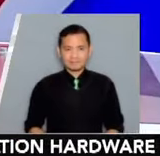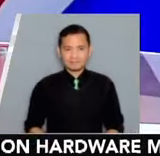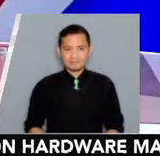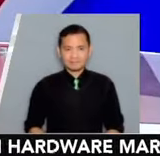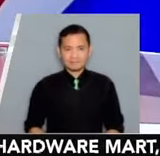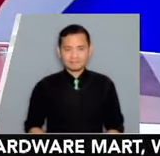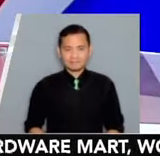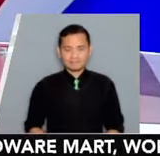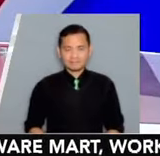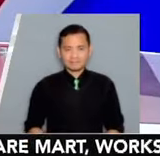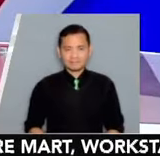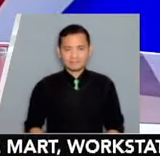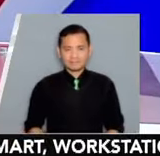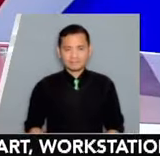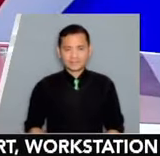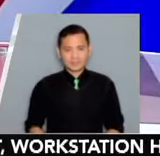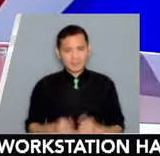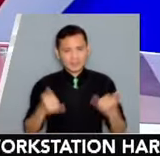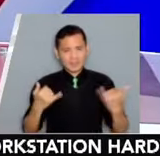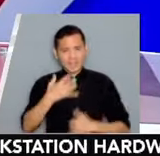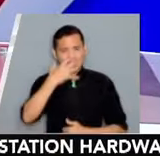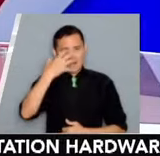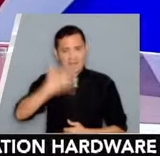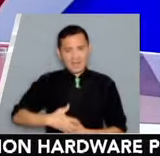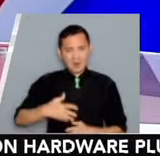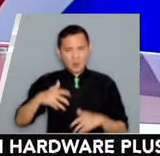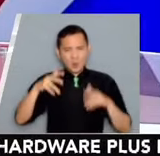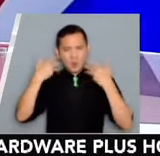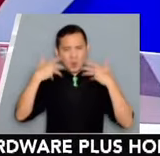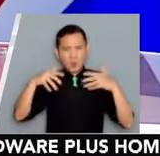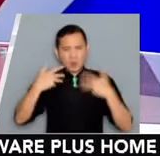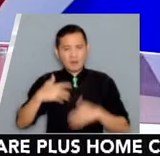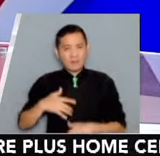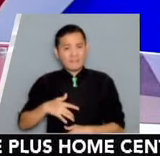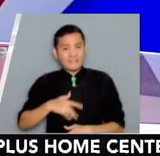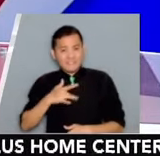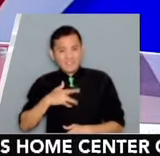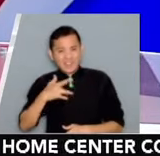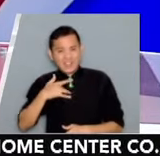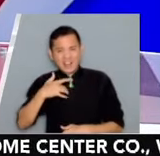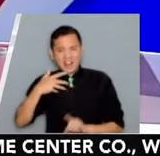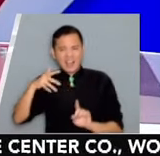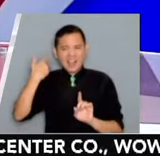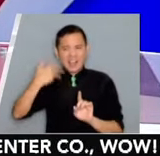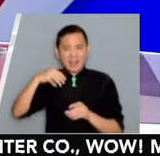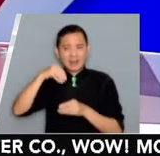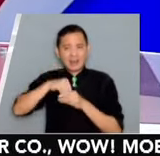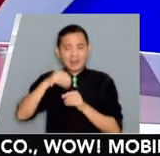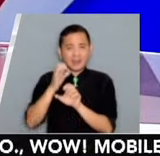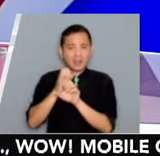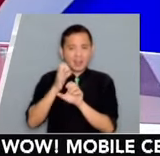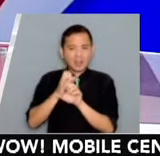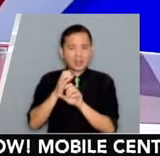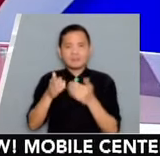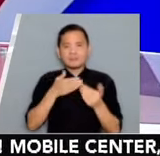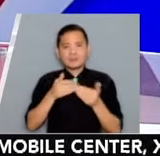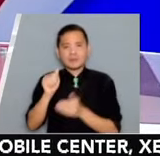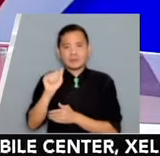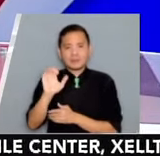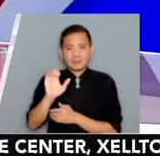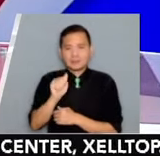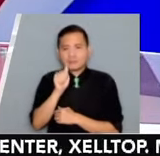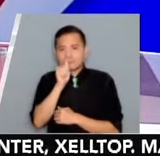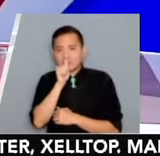Ngayong matindi ang init, ramdam din ito kahit sa loob ng aircon ng sasakyan, mapa-private man yan o public transportation. Kaya may paalala